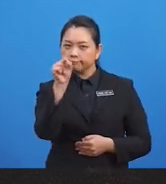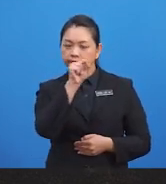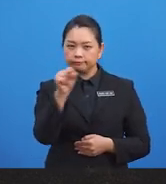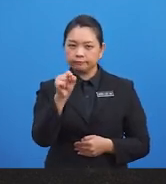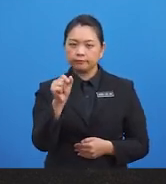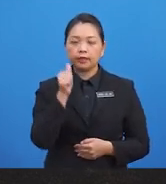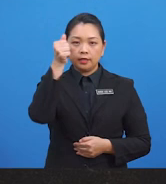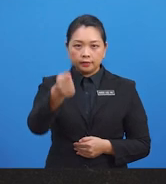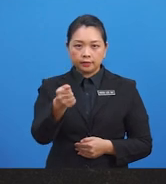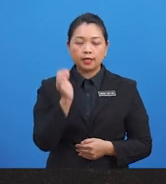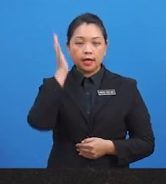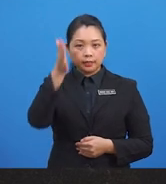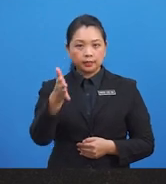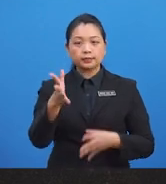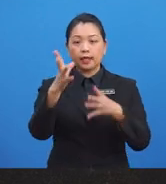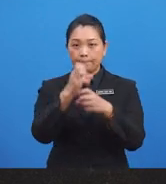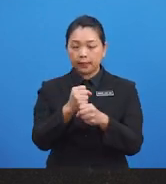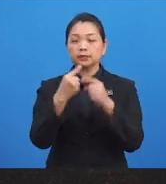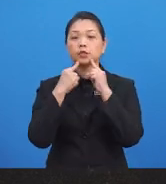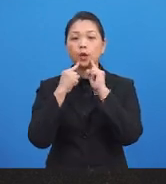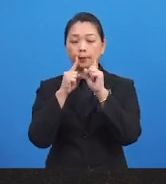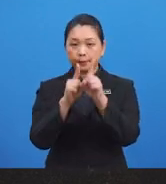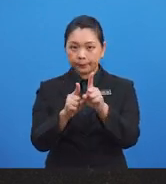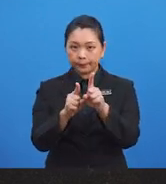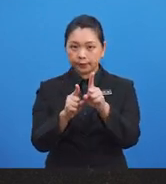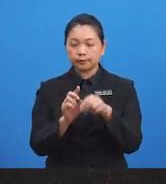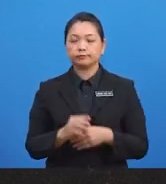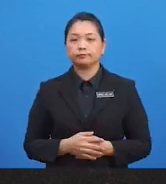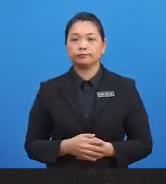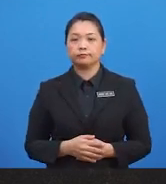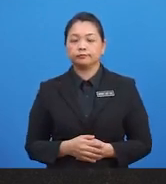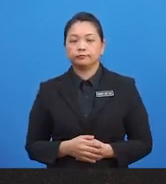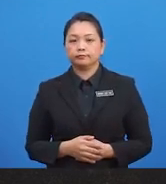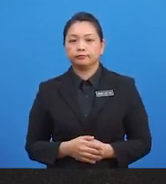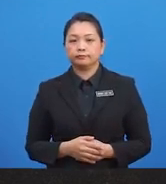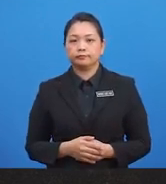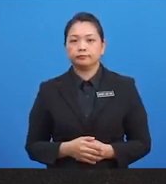Anda akan dapat jawapan 1 per 2 atau